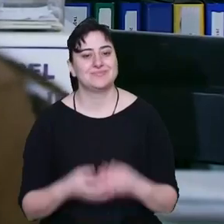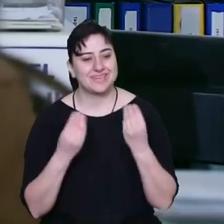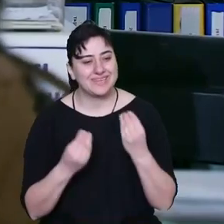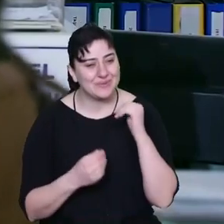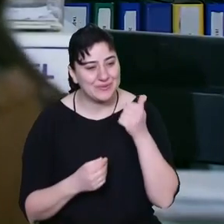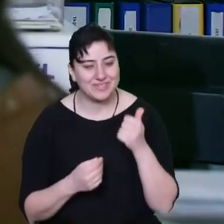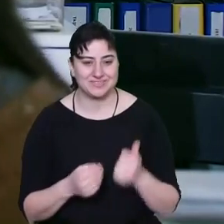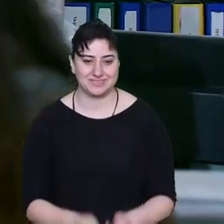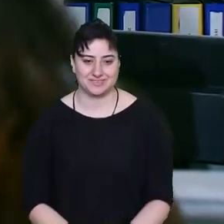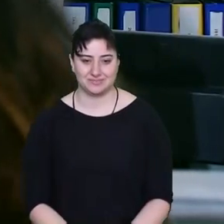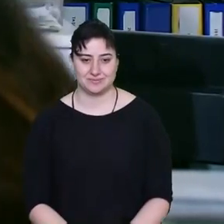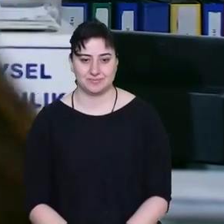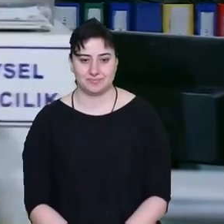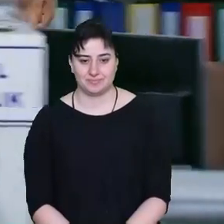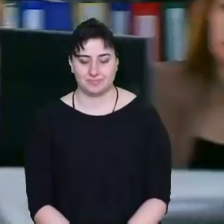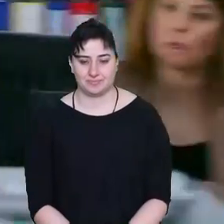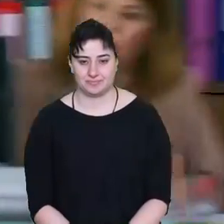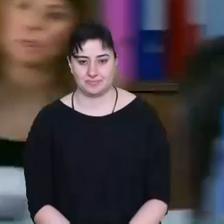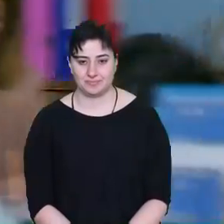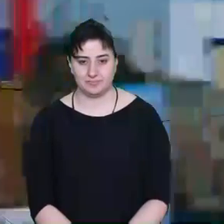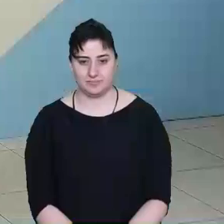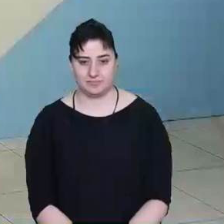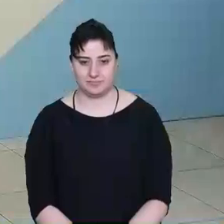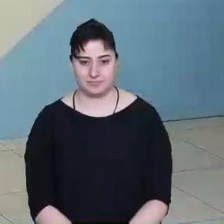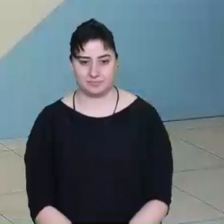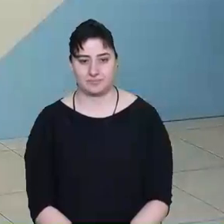Müşterinin gitmesini fırsat bildi. Nurhan'ın yanına geliyor.